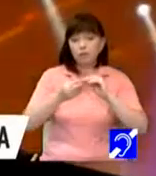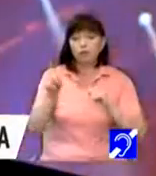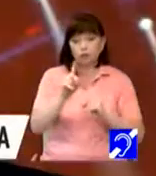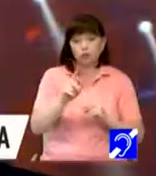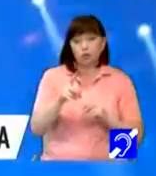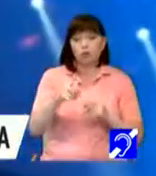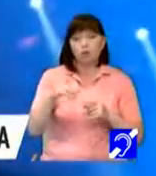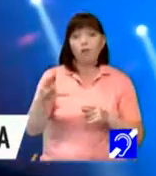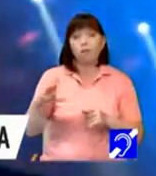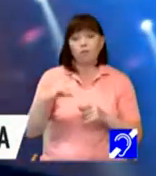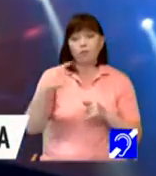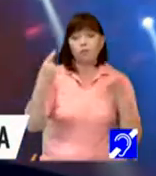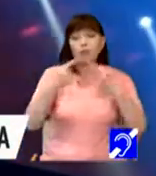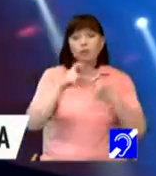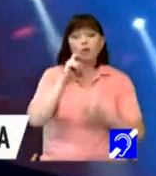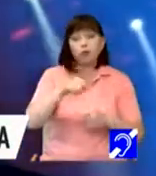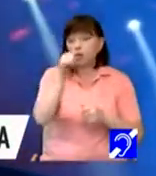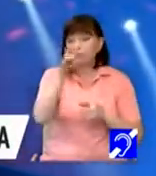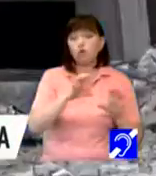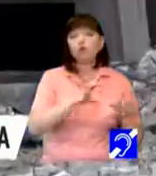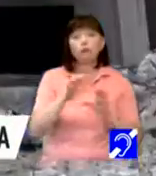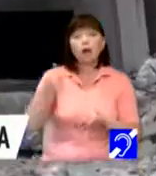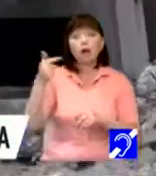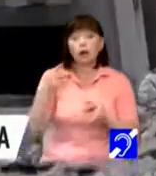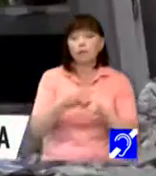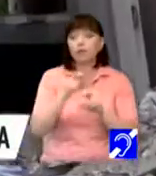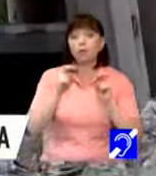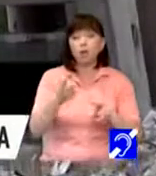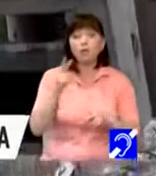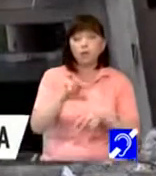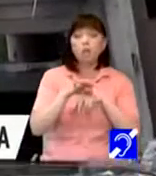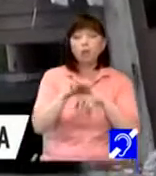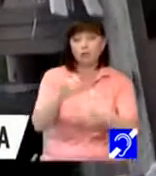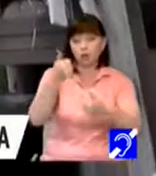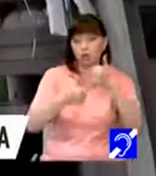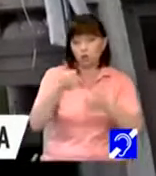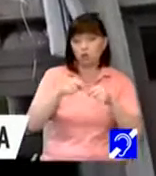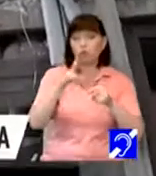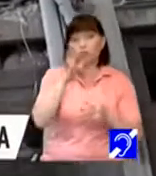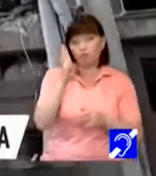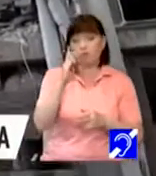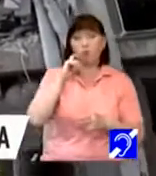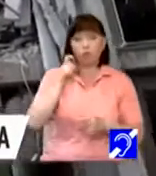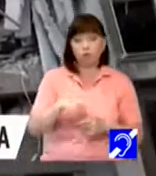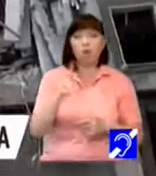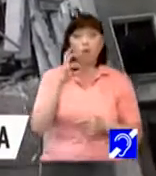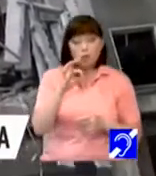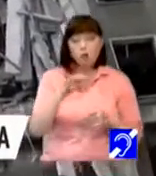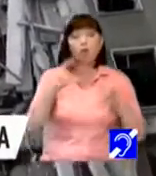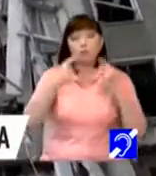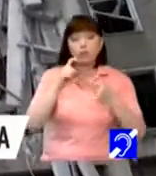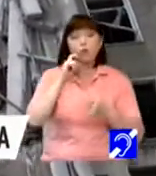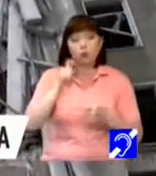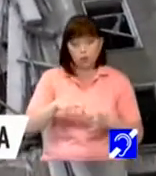postul public de televiziune din Ucraina nu poate asigura garanții de securitate pentru organizarea concursului în această țară. Cu toate acestea,